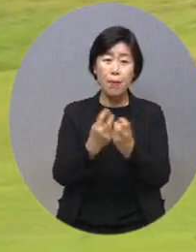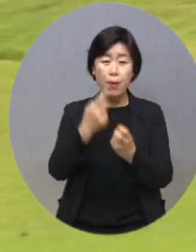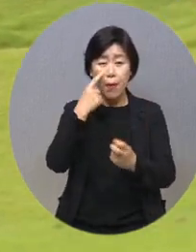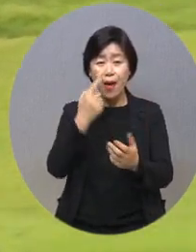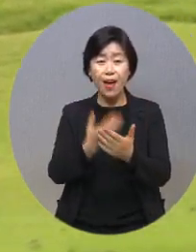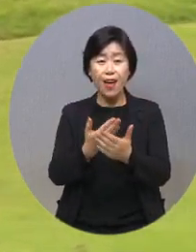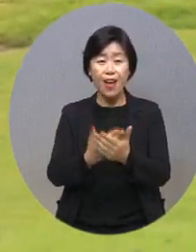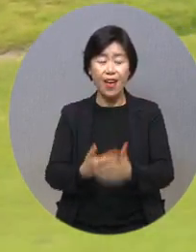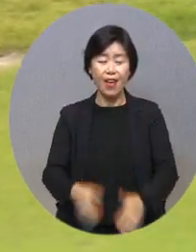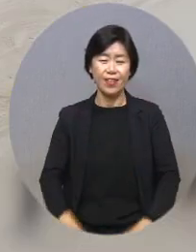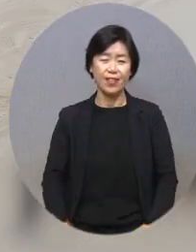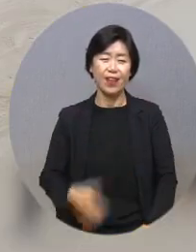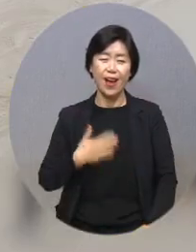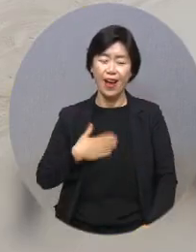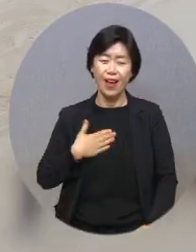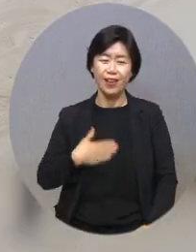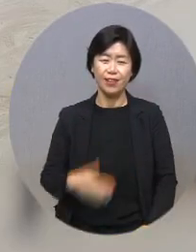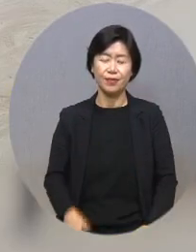알겠습니다.